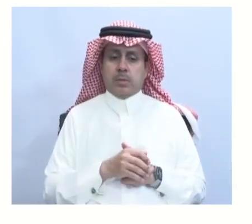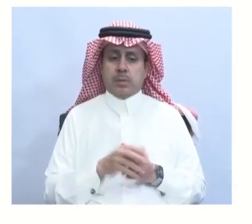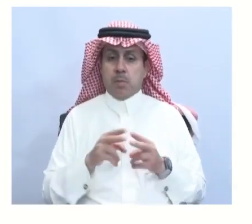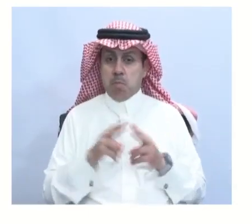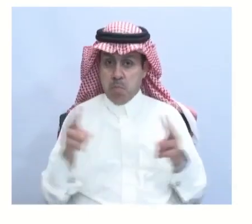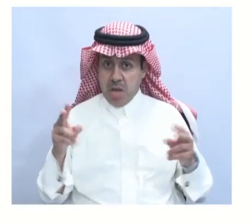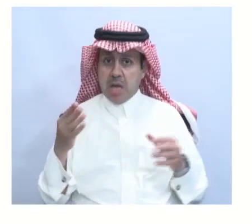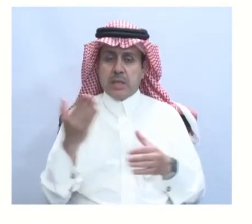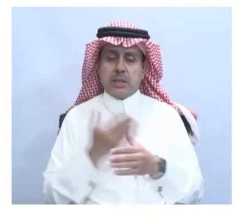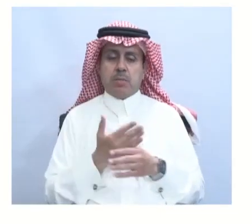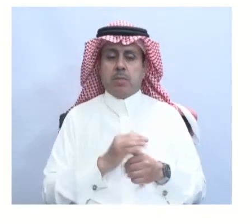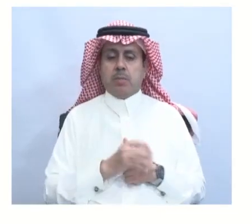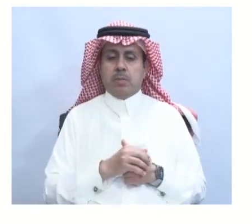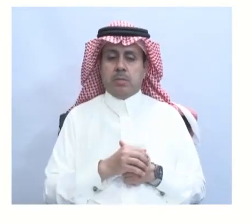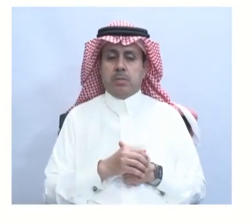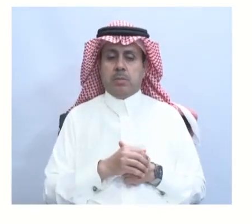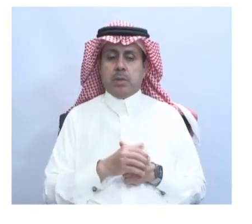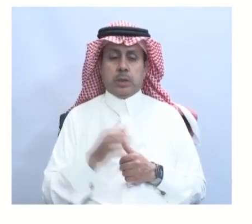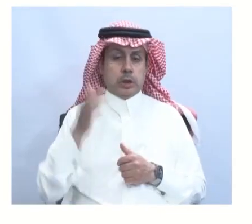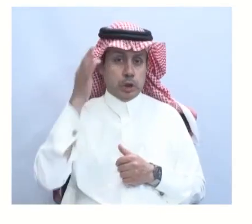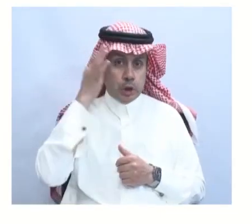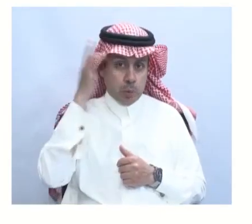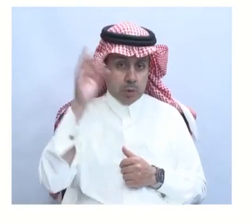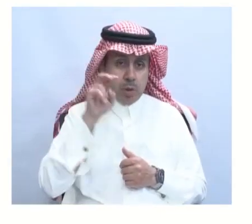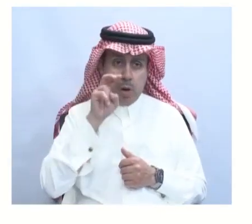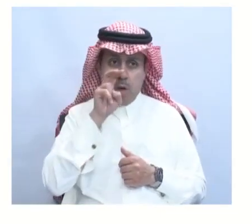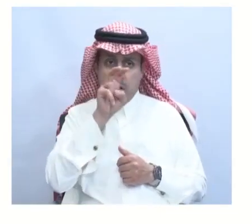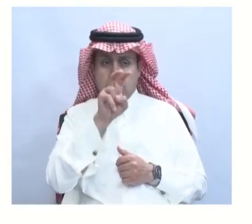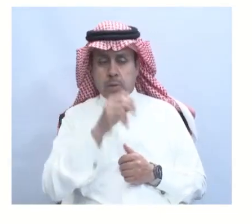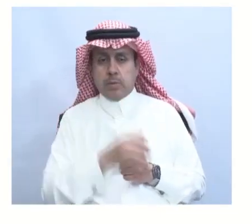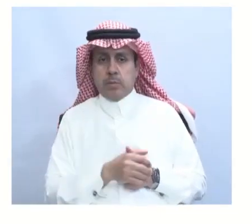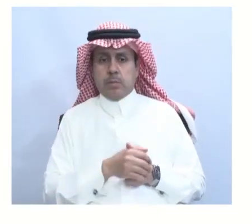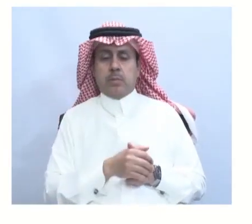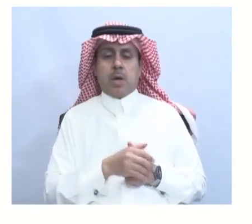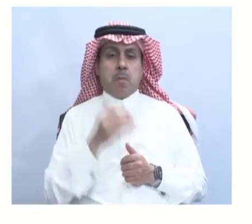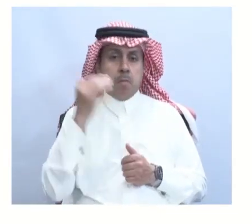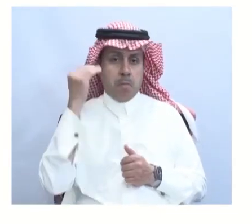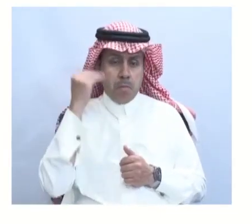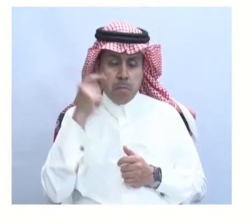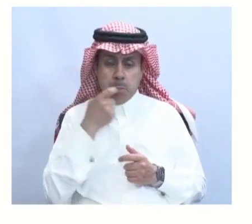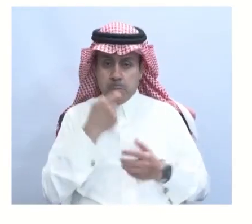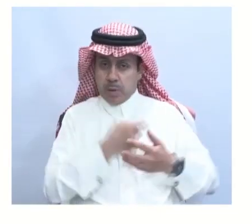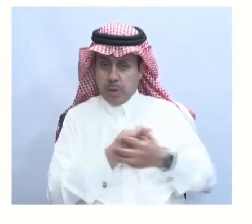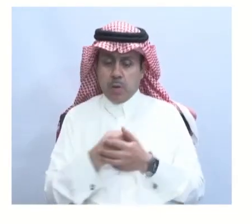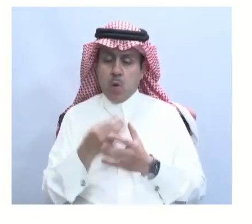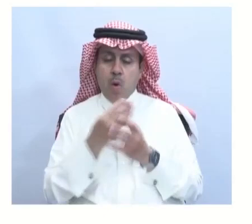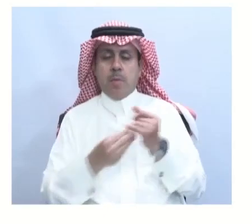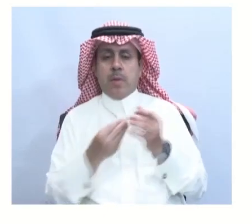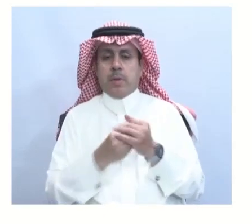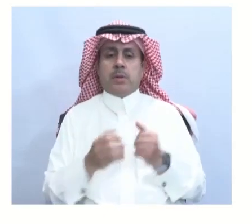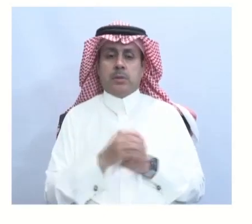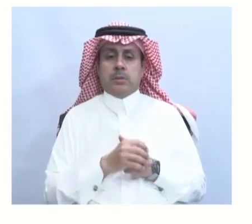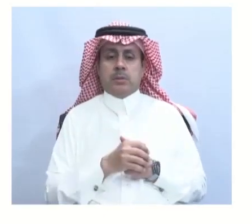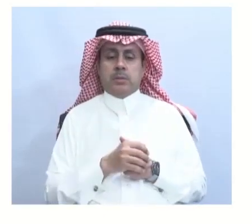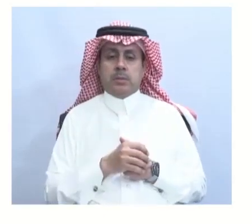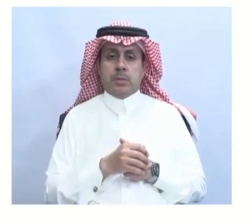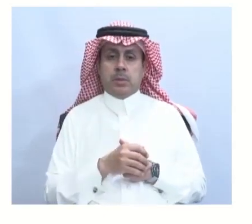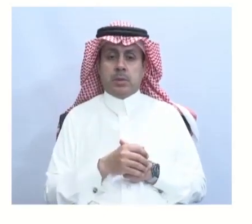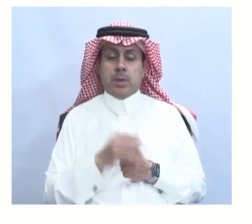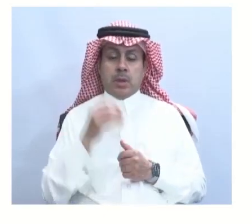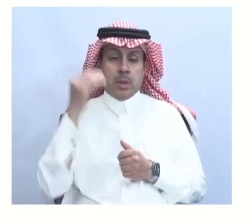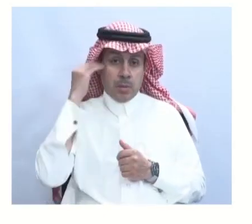اول المسائل جواز نظره من ارضعته وبناتها اذا كانت هذه المراه